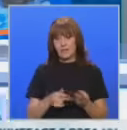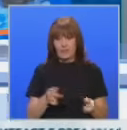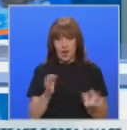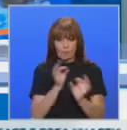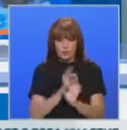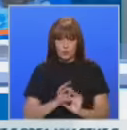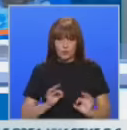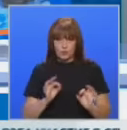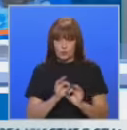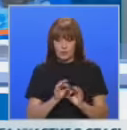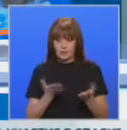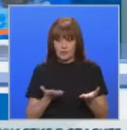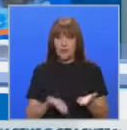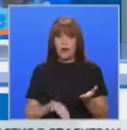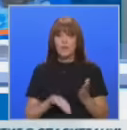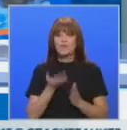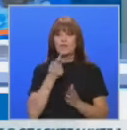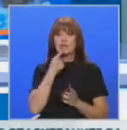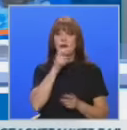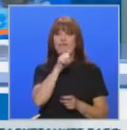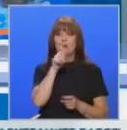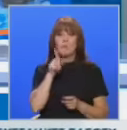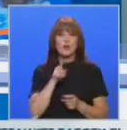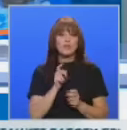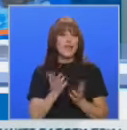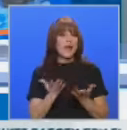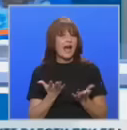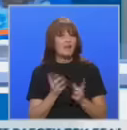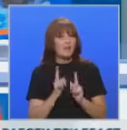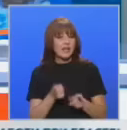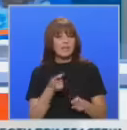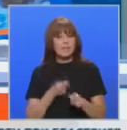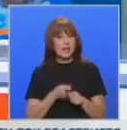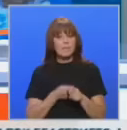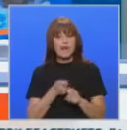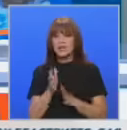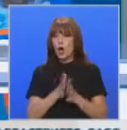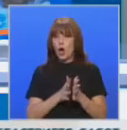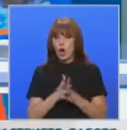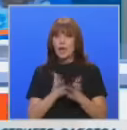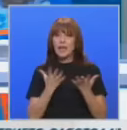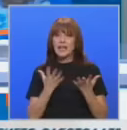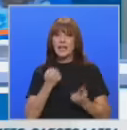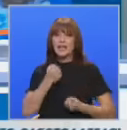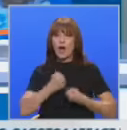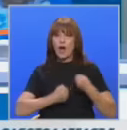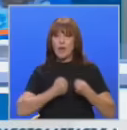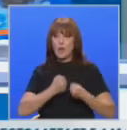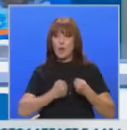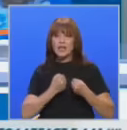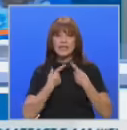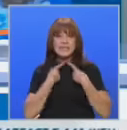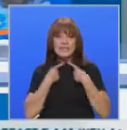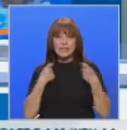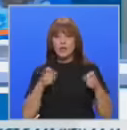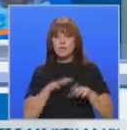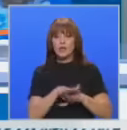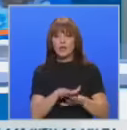всъщност повдига въпроса. Какво наистина трябва да направят хората, чието автомобили след потопа са изгубени в